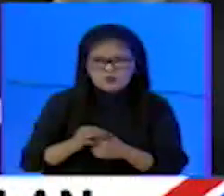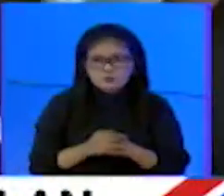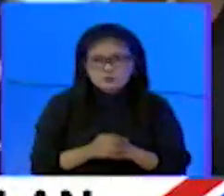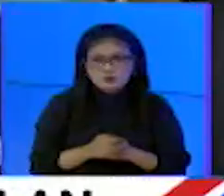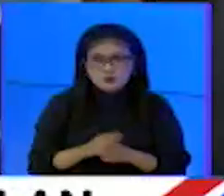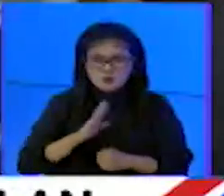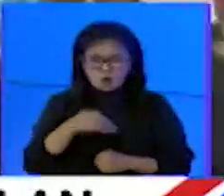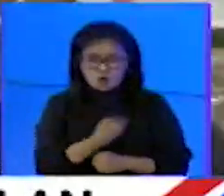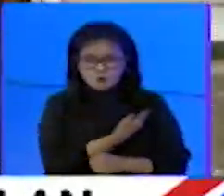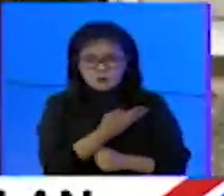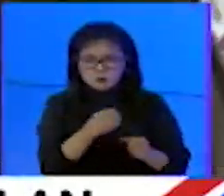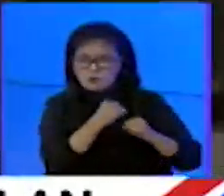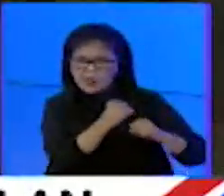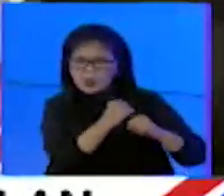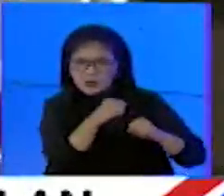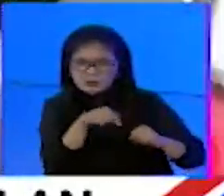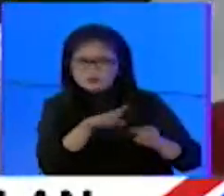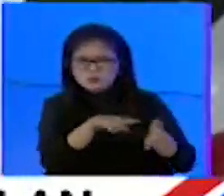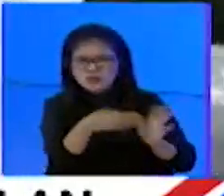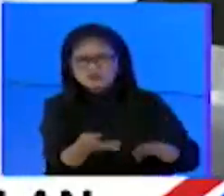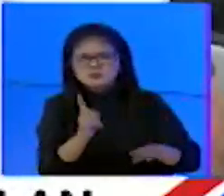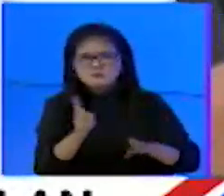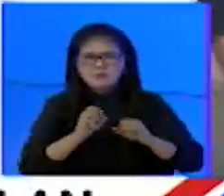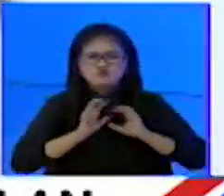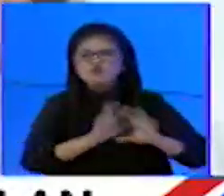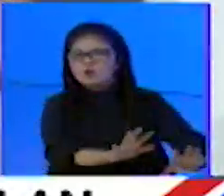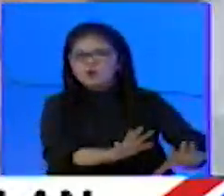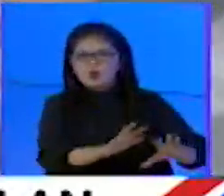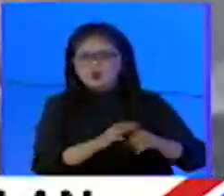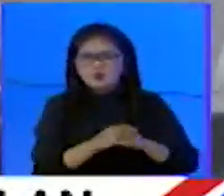Korban sempat melawan namun terjatuh karena didorong.